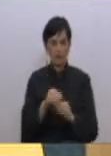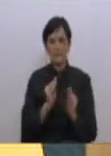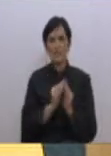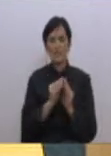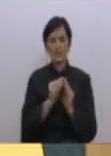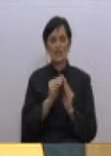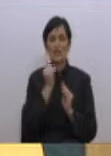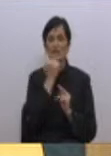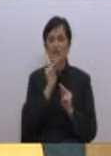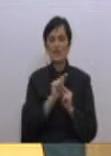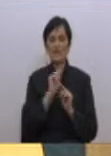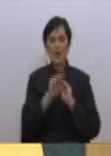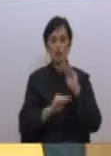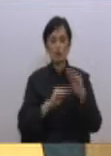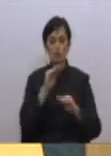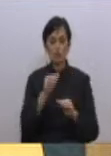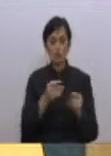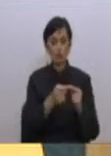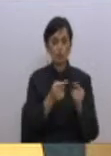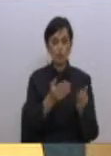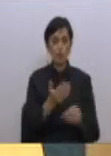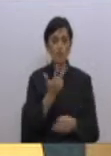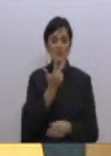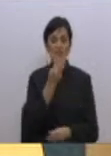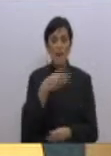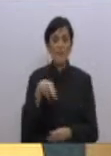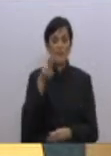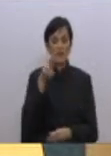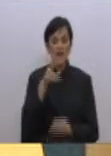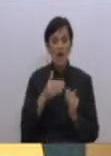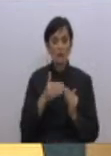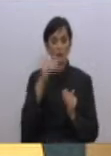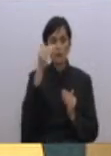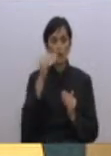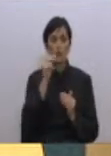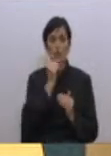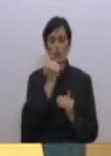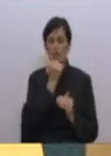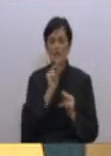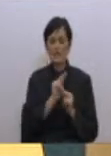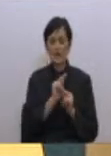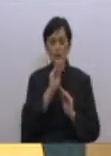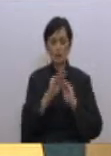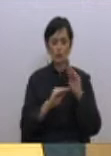uhtevat, sunt ramo de nimeni s-a